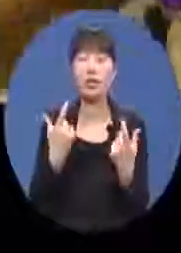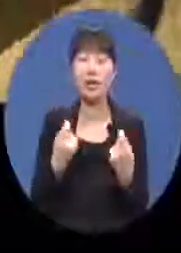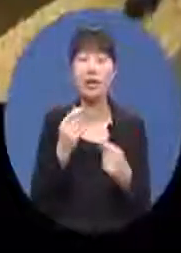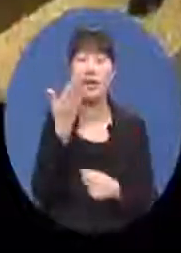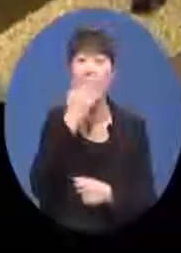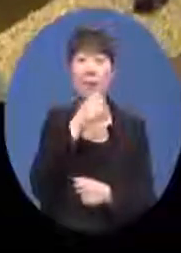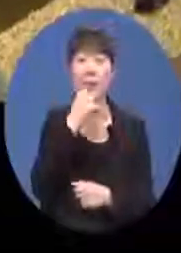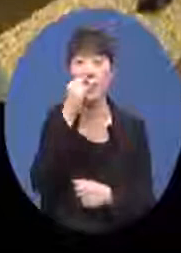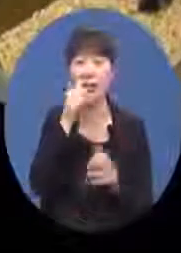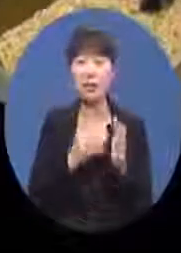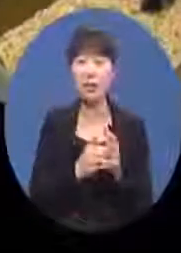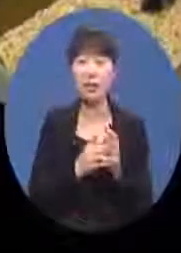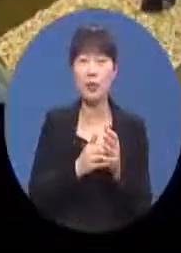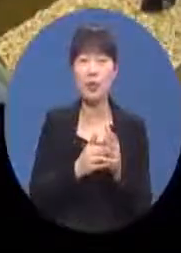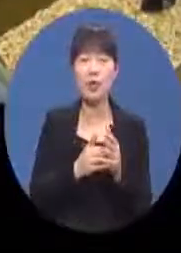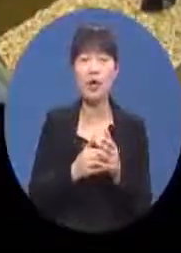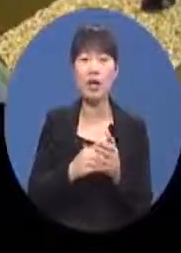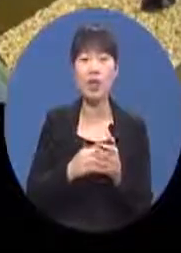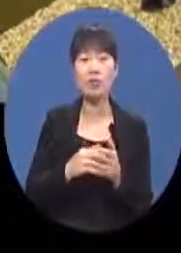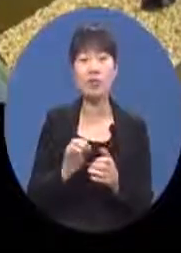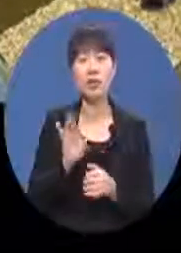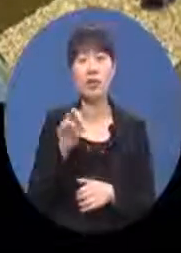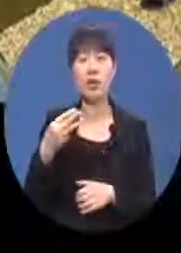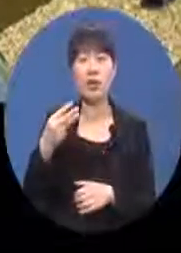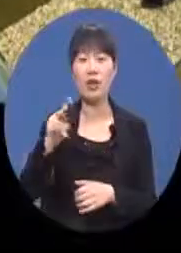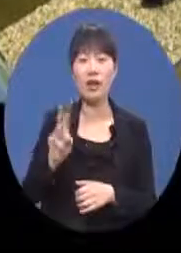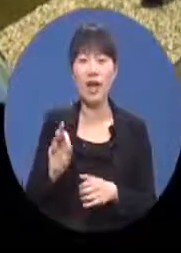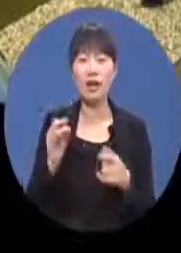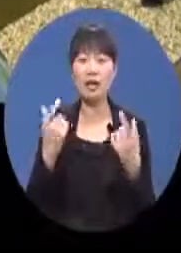내고 열량은 동일하다고 알려져 있습니다.